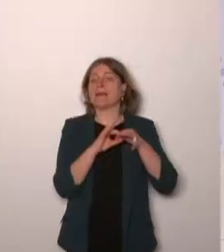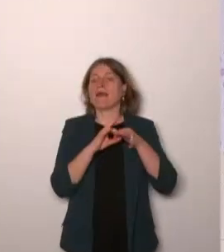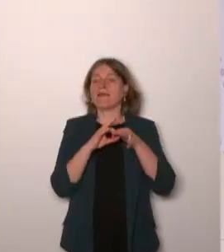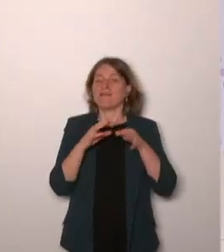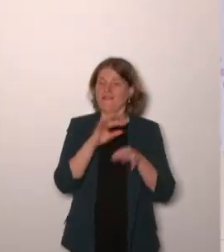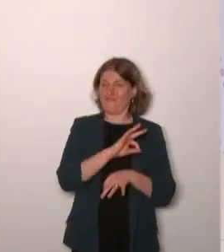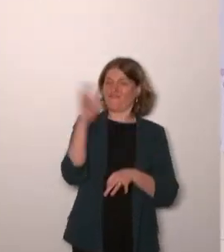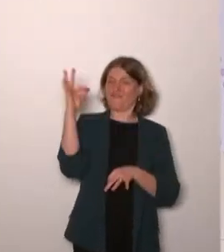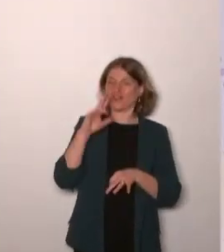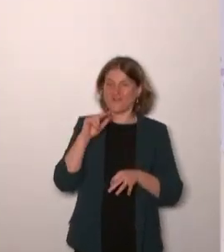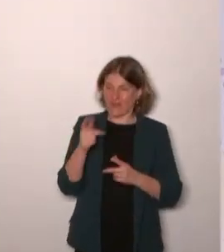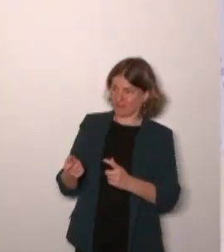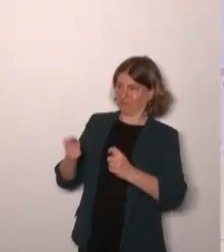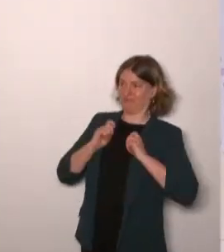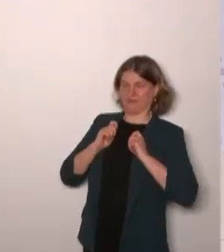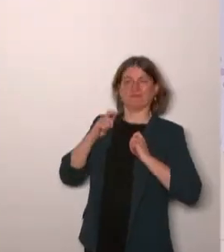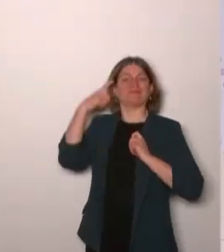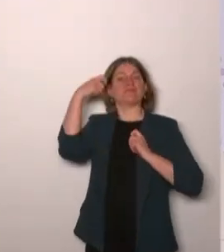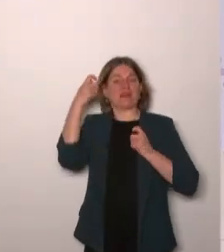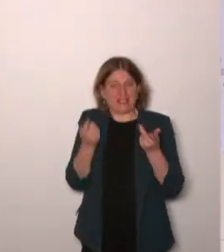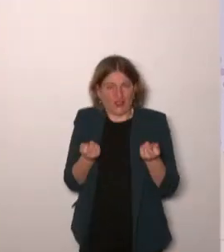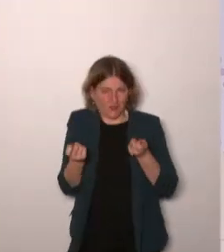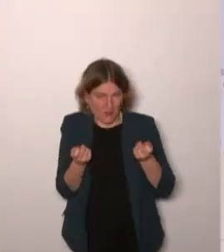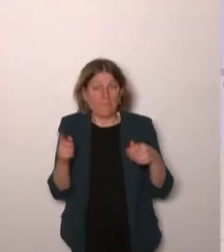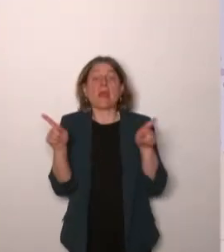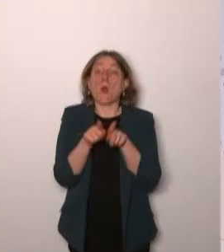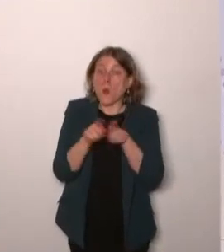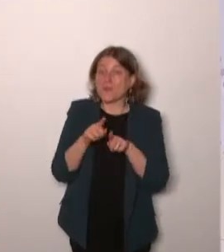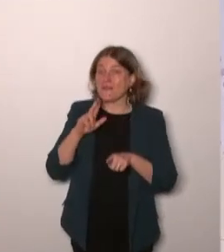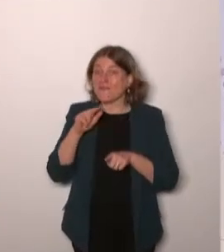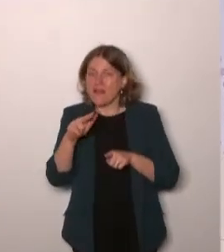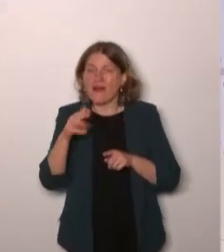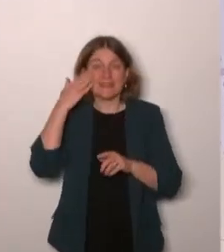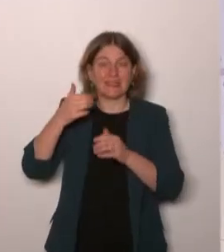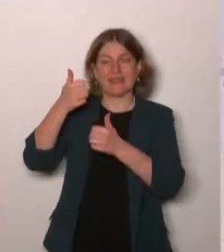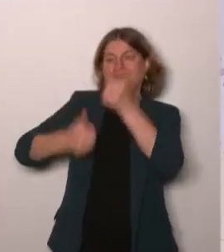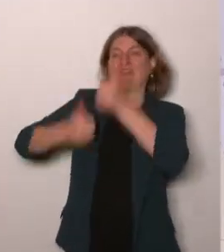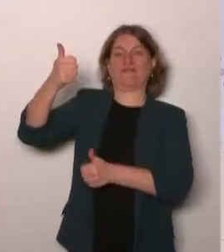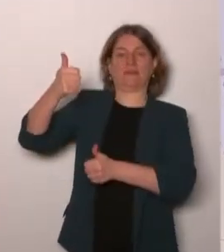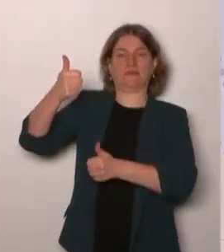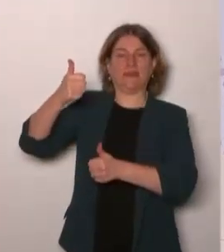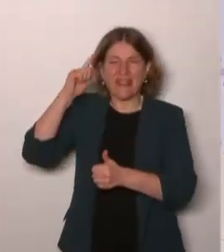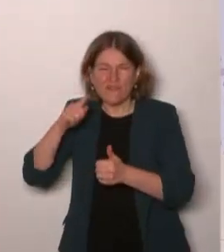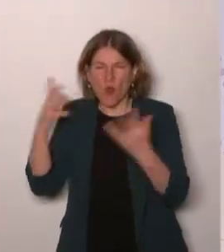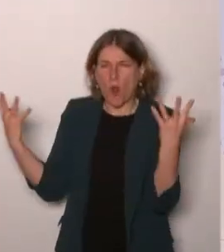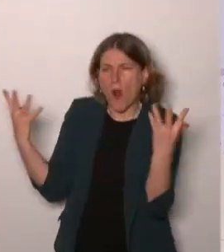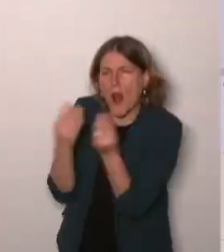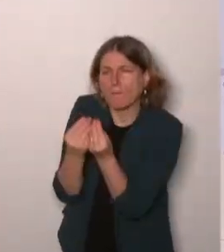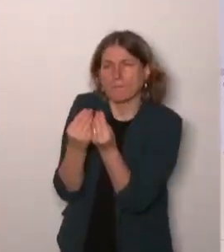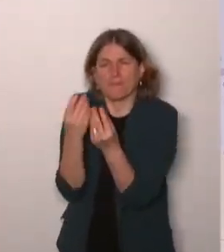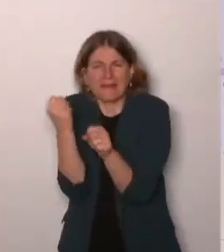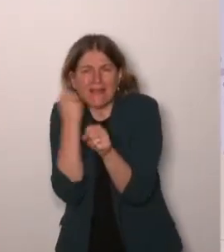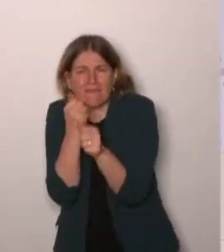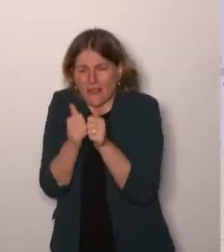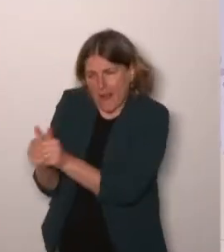on le verra tout au long de ces deux journées, celui de défis qui appellent de plus en plus à des synergies, à des réponses communes. Ce